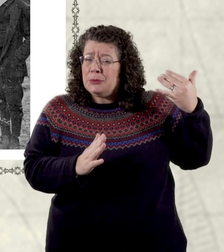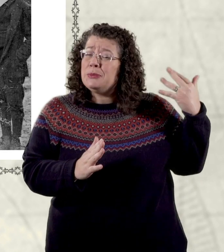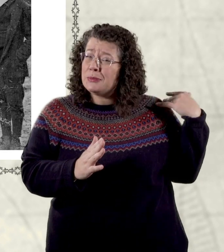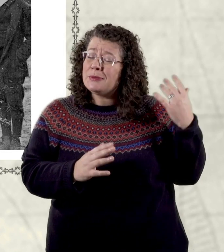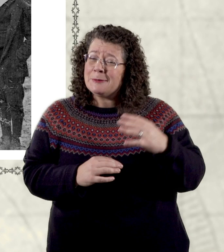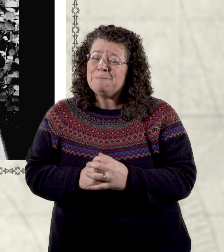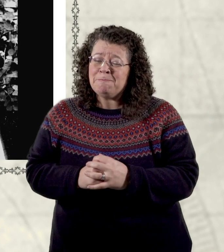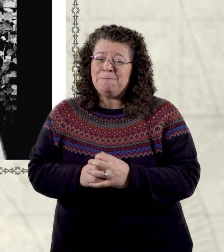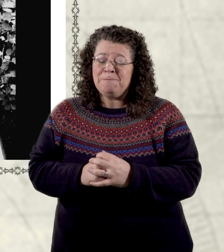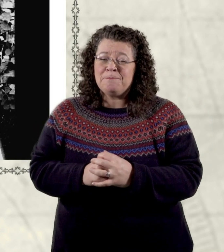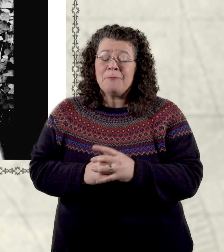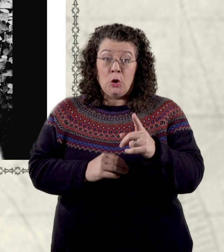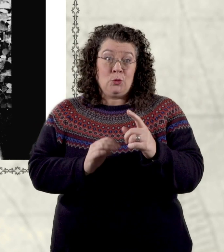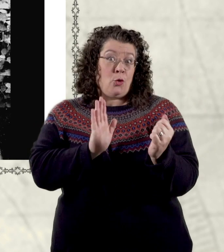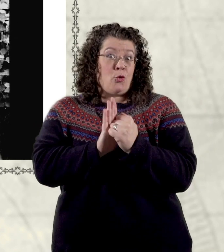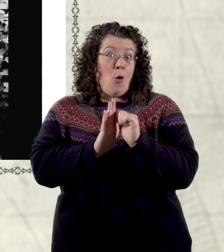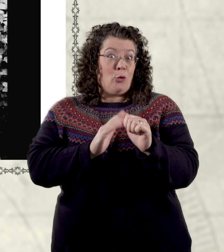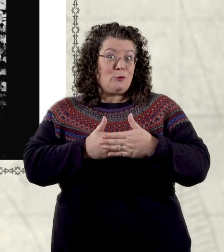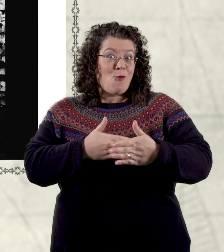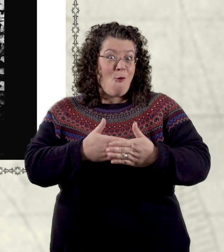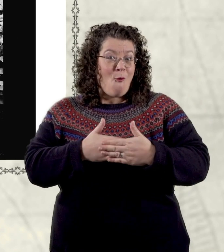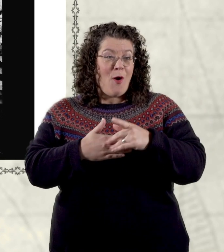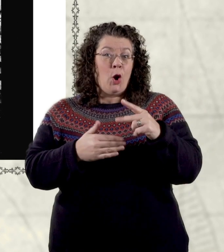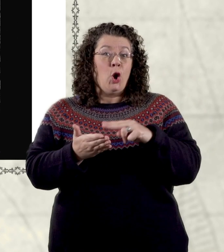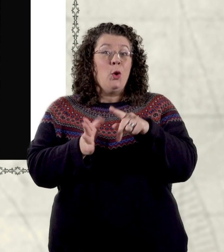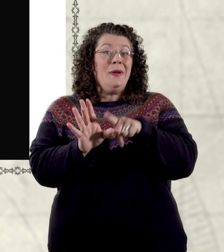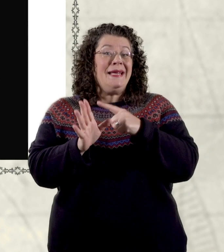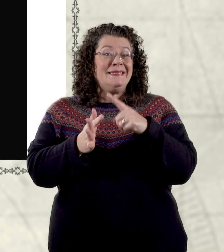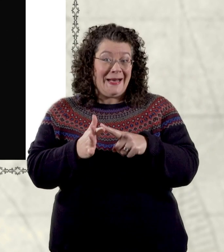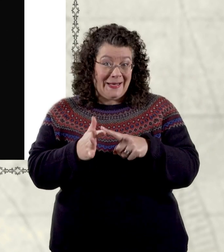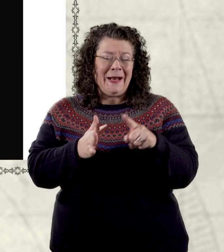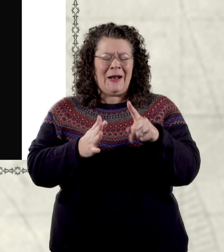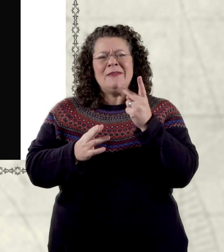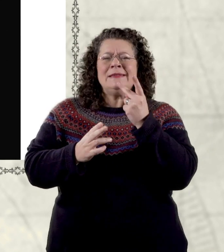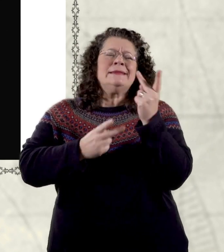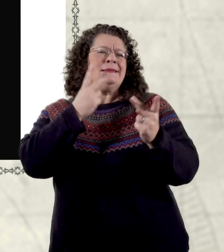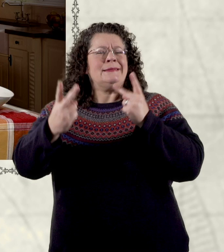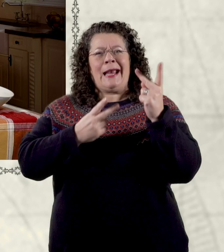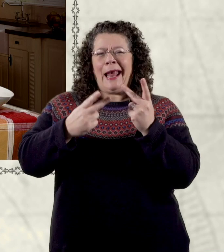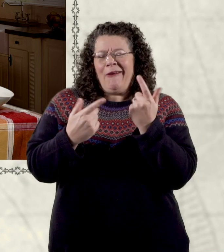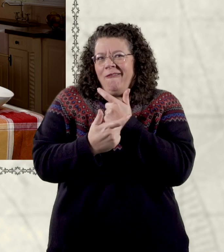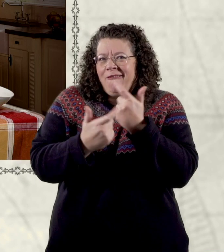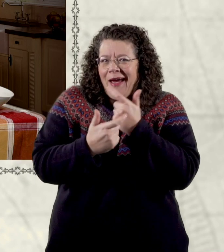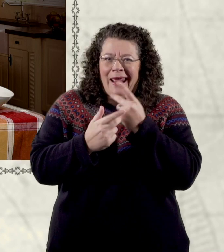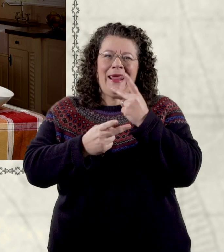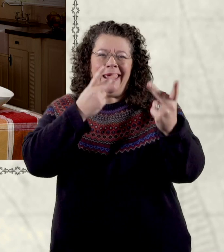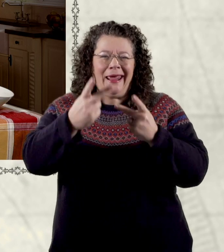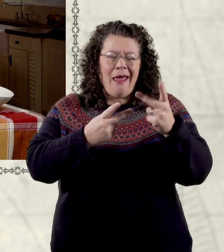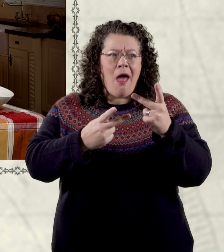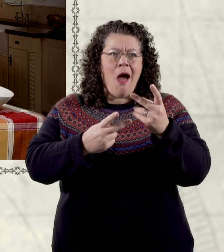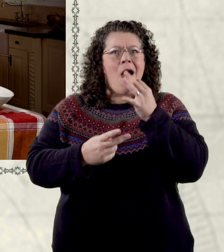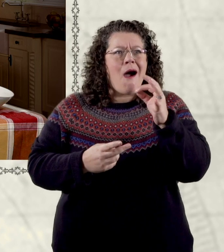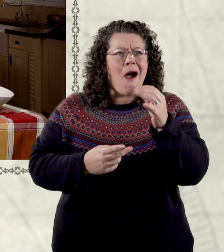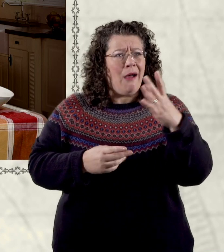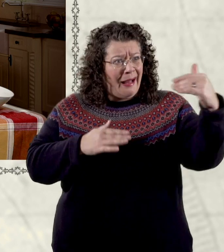flynyddoedd. Bydd hi'n cnocio ar eich drws ar noson ola'r flwyddyn, nos Galan, gan ganu penillion doniol,